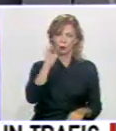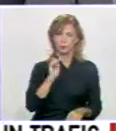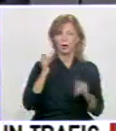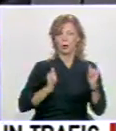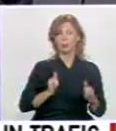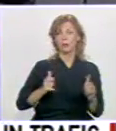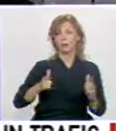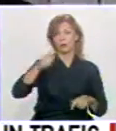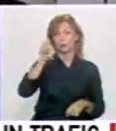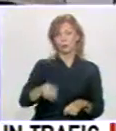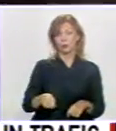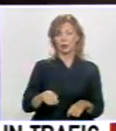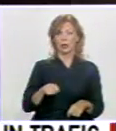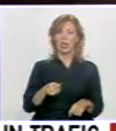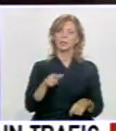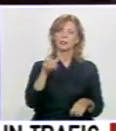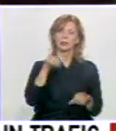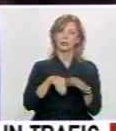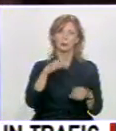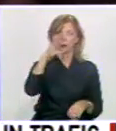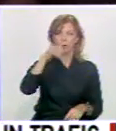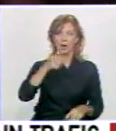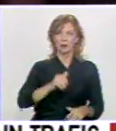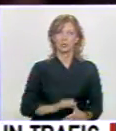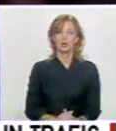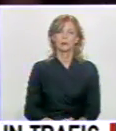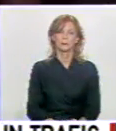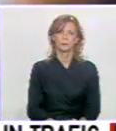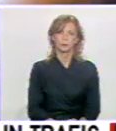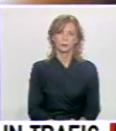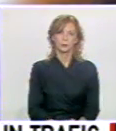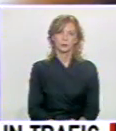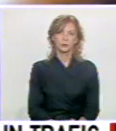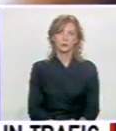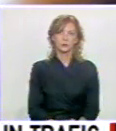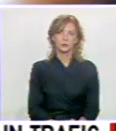frauduloasă a frontierei de stat, respectiv complicitate la trecerea frauduloasă a frontierei de stat a României.